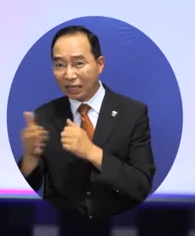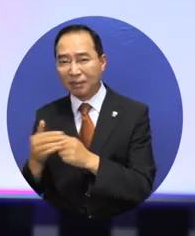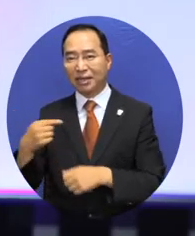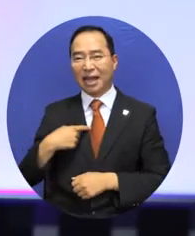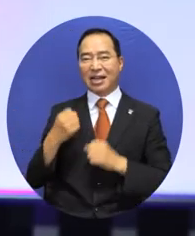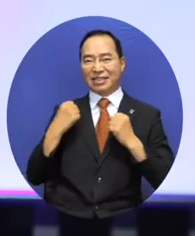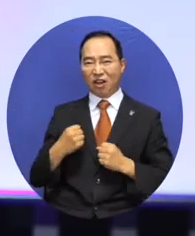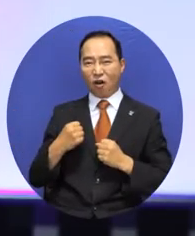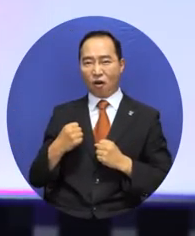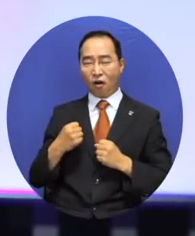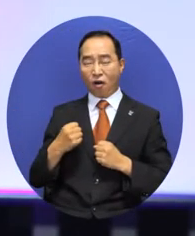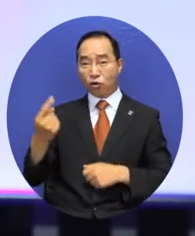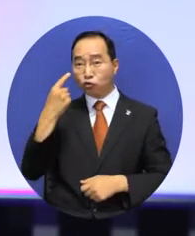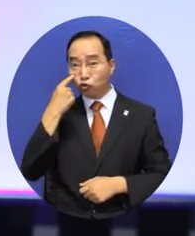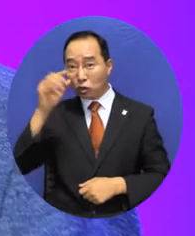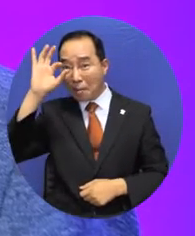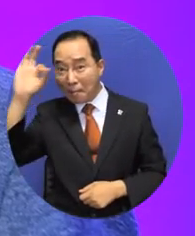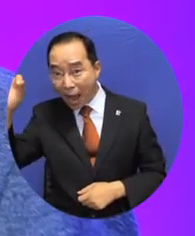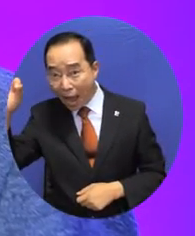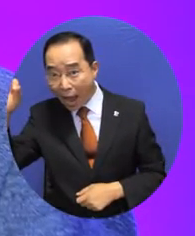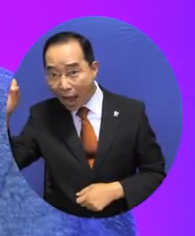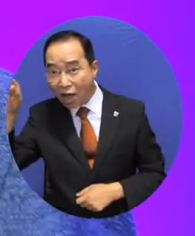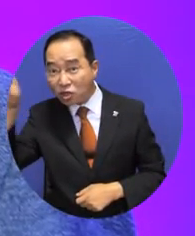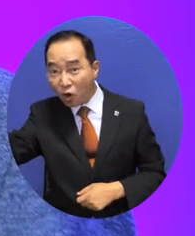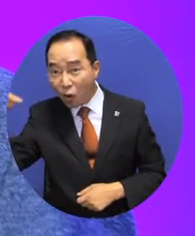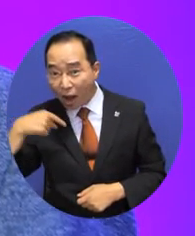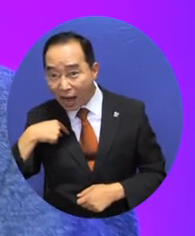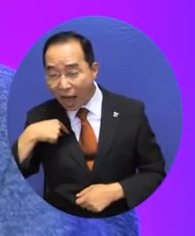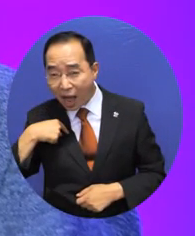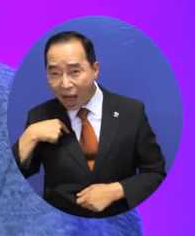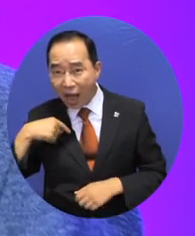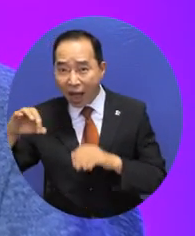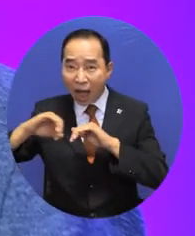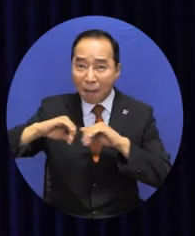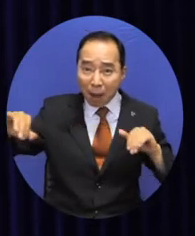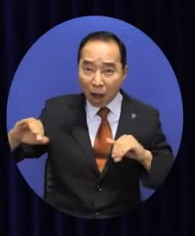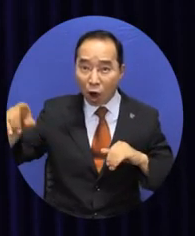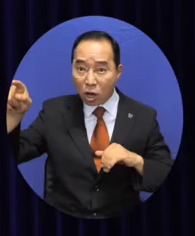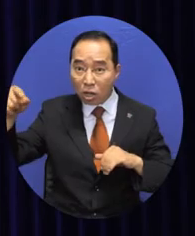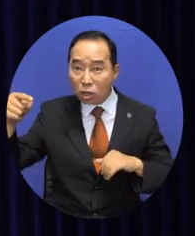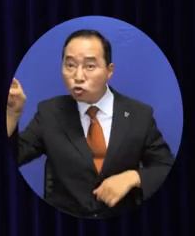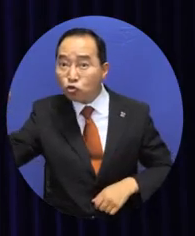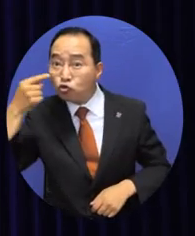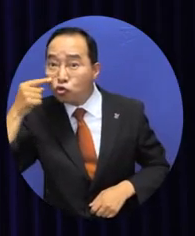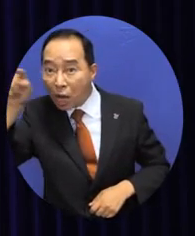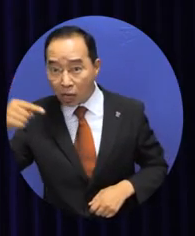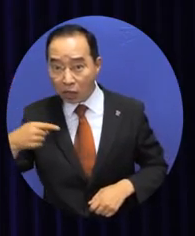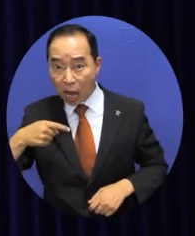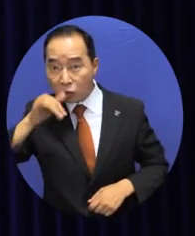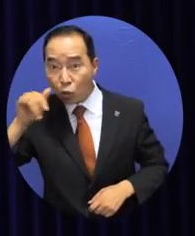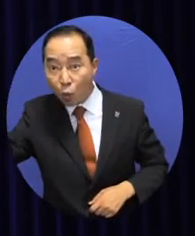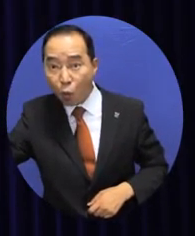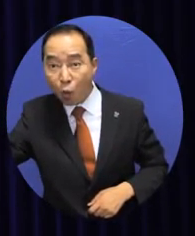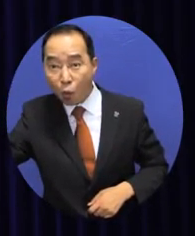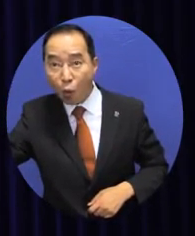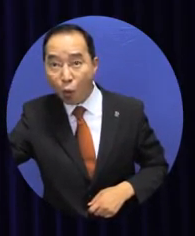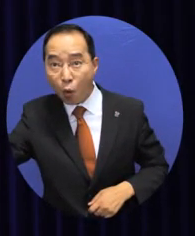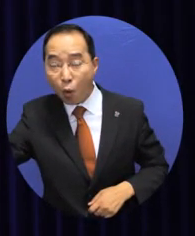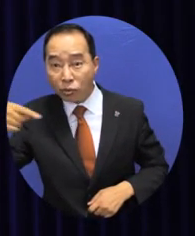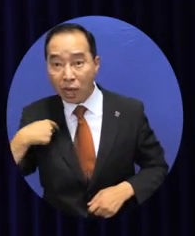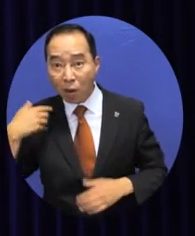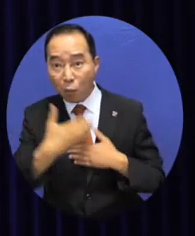상대방의 눈동자를 보는 순간 너와 남의 경계가 무너집니다. 상대방의 몸인데 내가